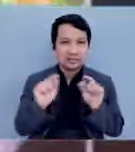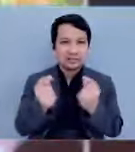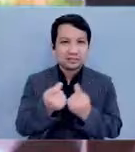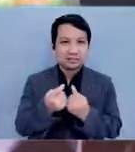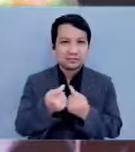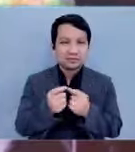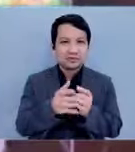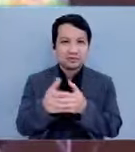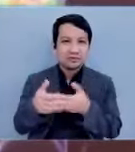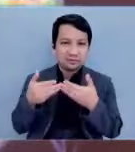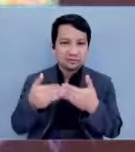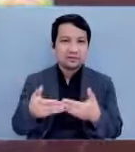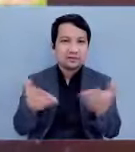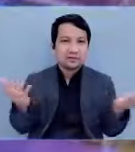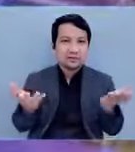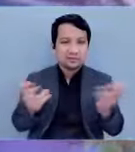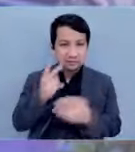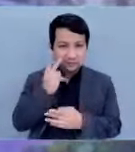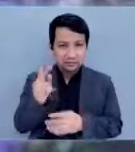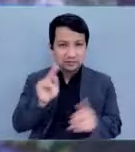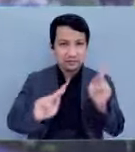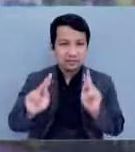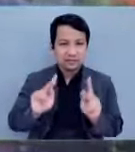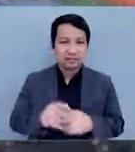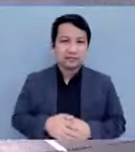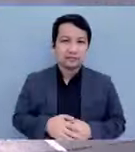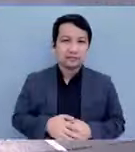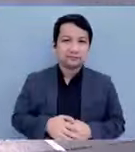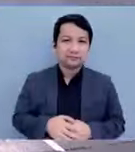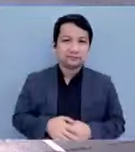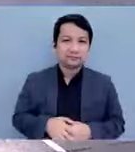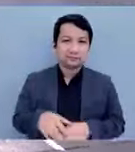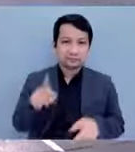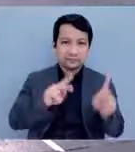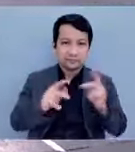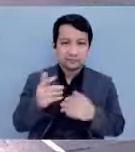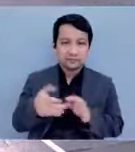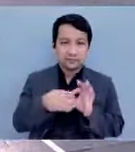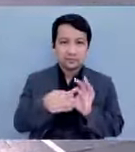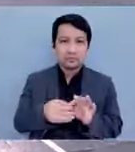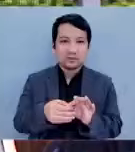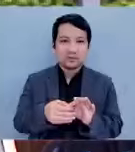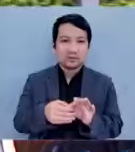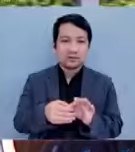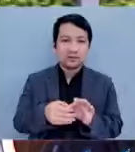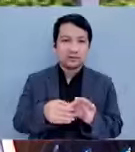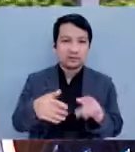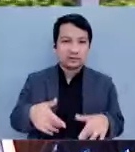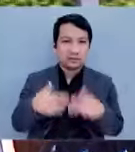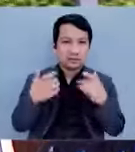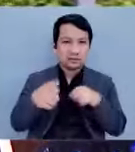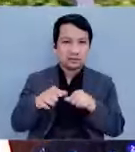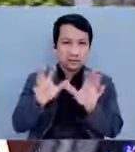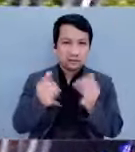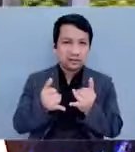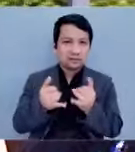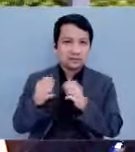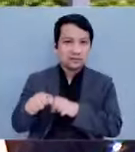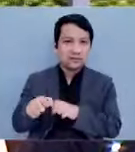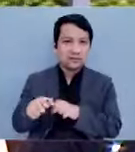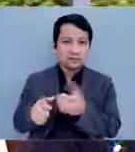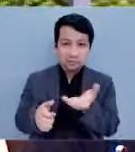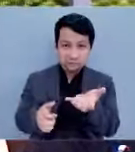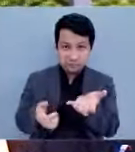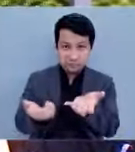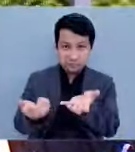kayo pwede pang makita, mag-perform? Ayan po. Usually, nagpe-perform po kami sa mga live events, sa mga corporate events. Mm-hmm. Kung gusto nyo po kaming kuhain